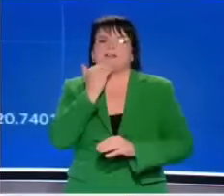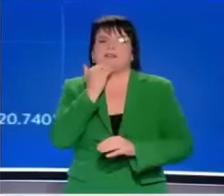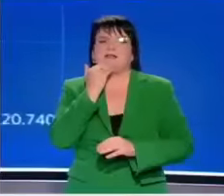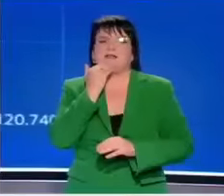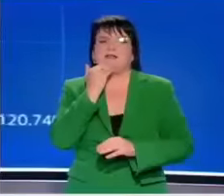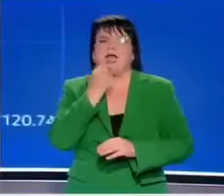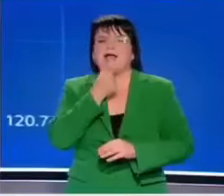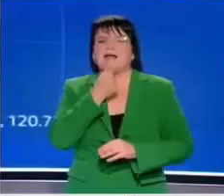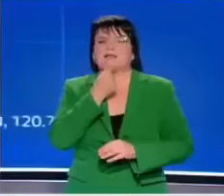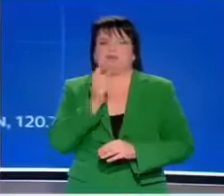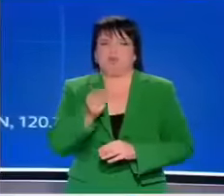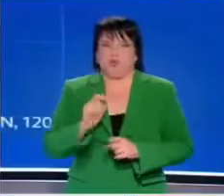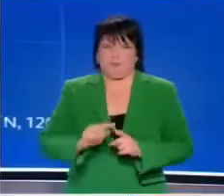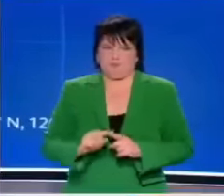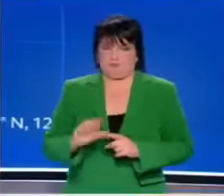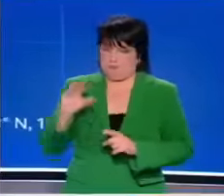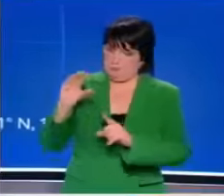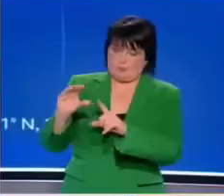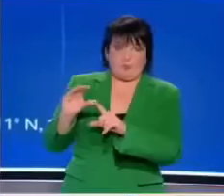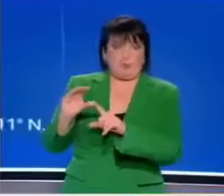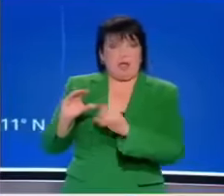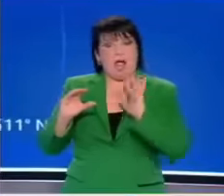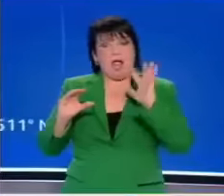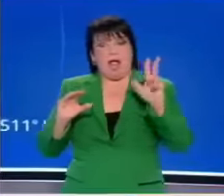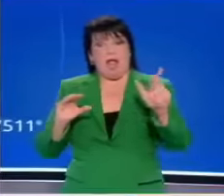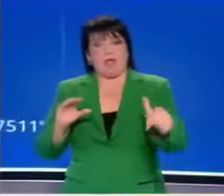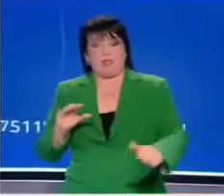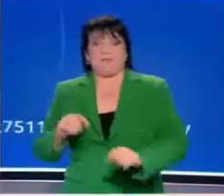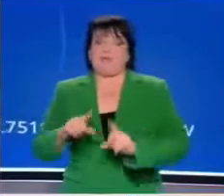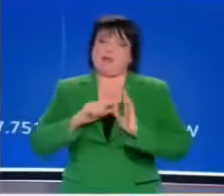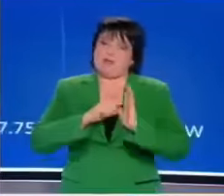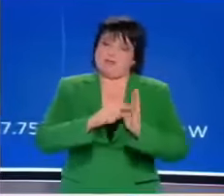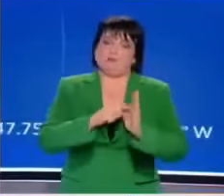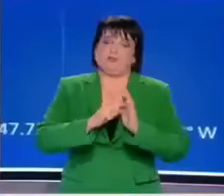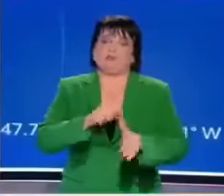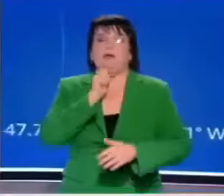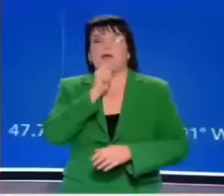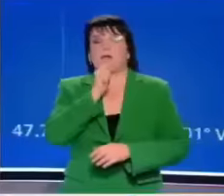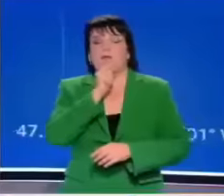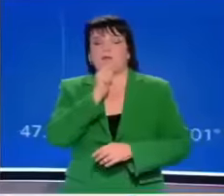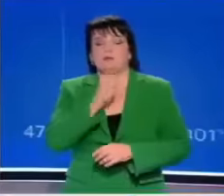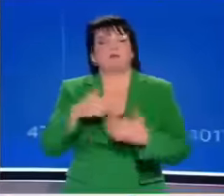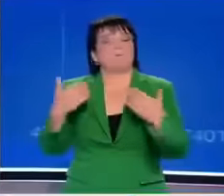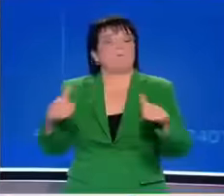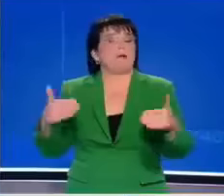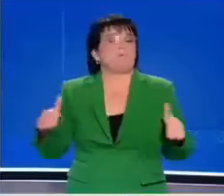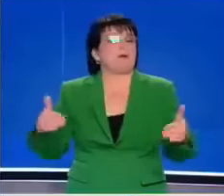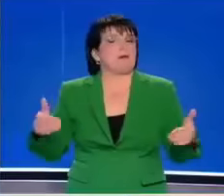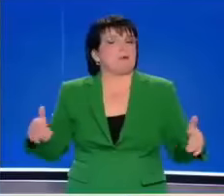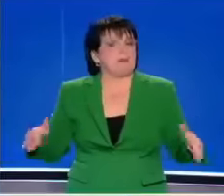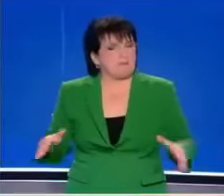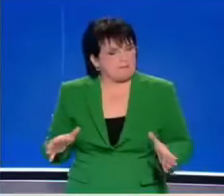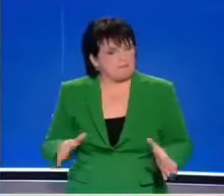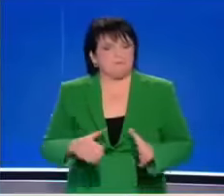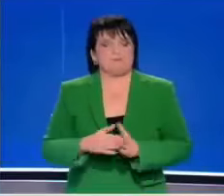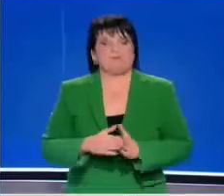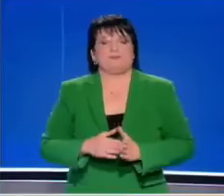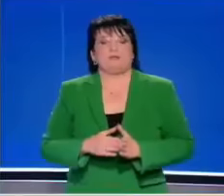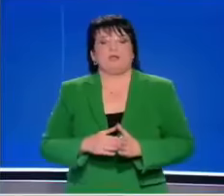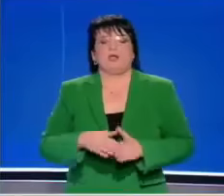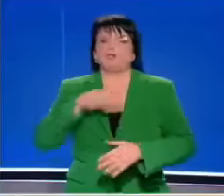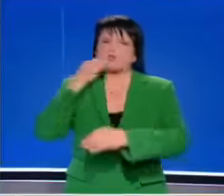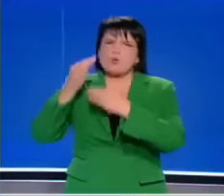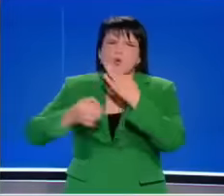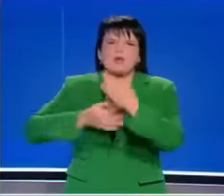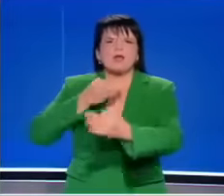ελλάδας η πρόταση πάντως εμείς πουμε τέτοια ρερ αν βλέπετε μα να σας πω κάτι επειδή